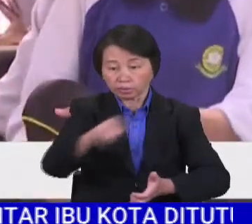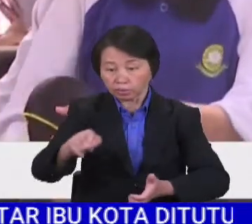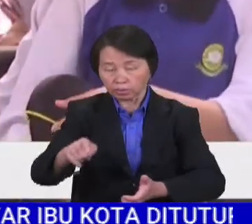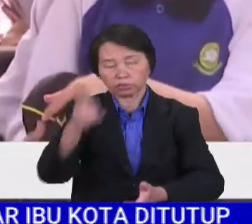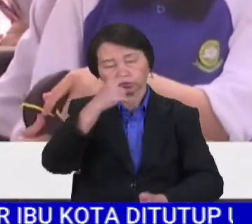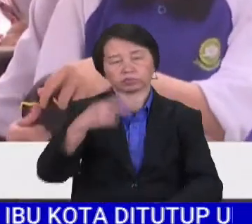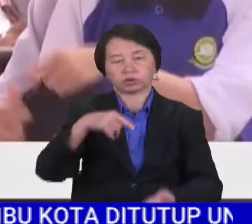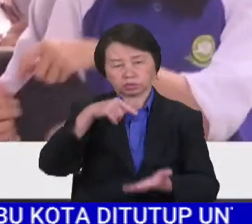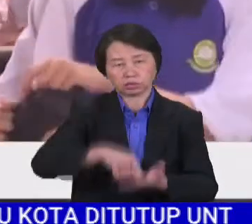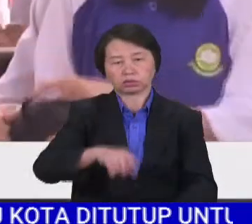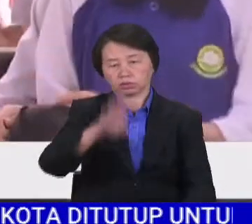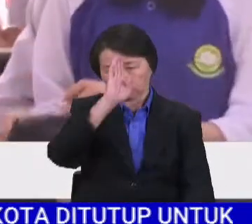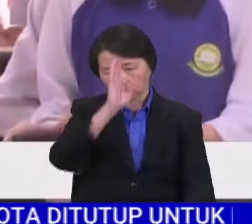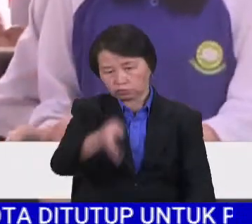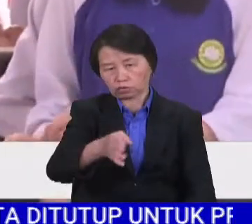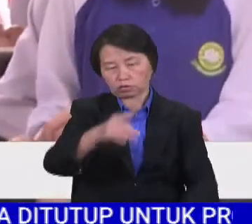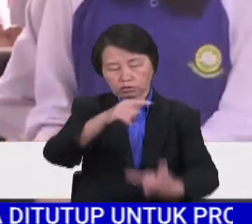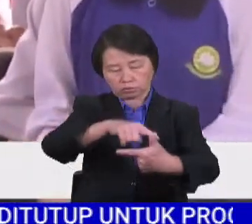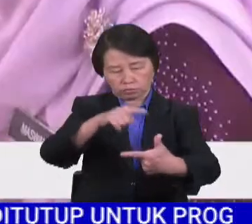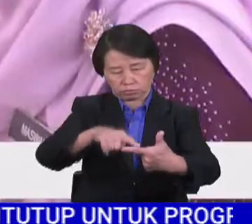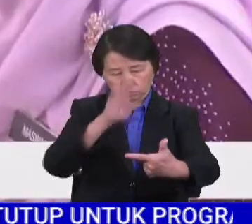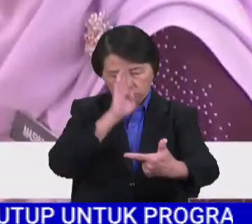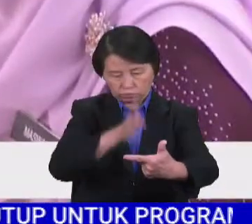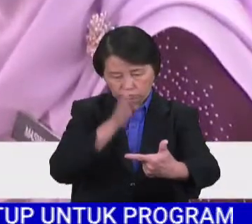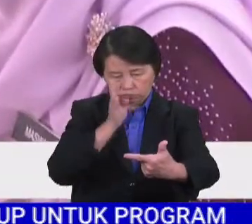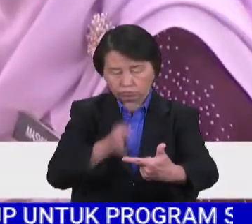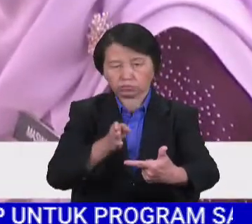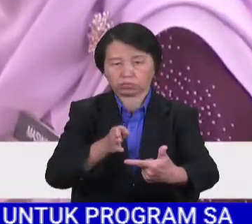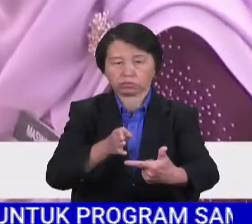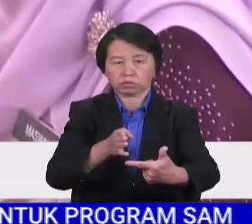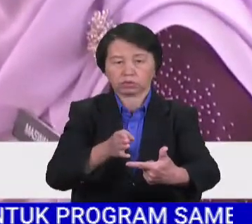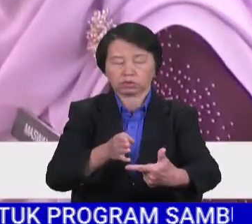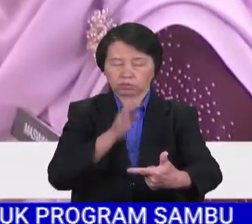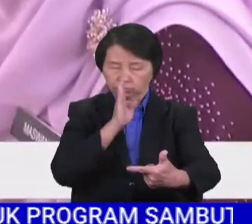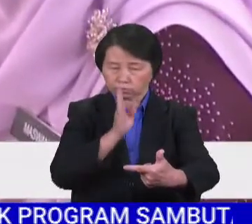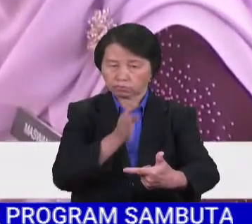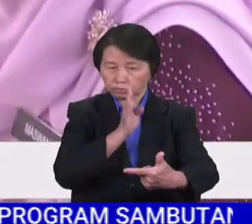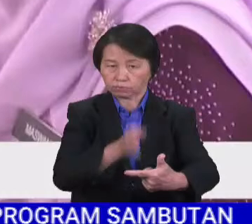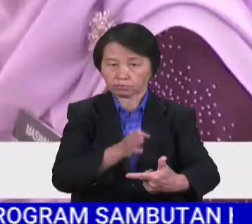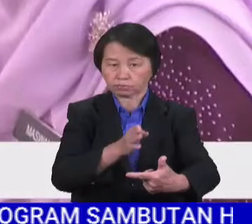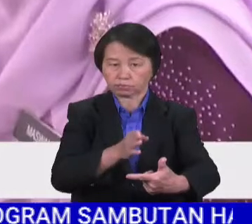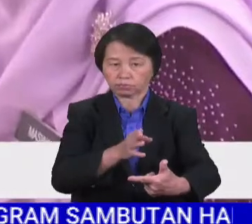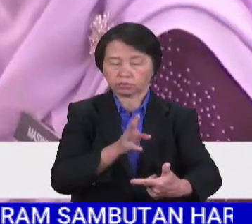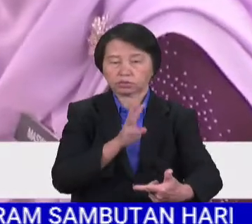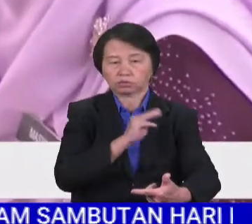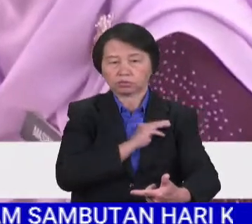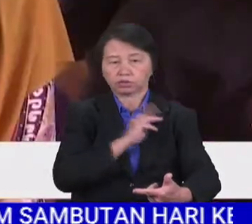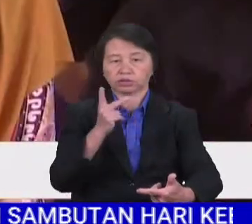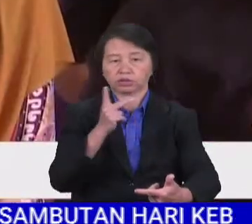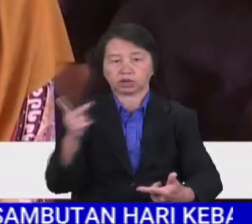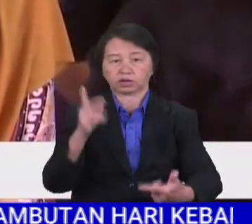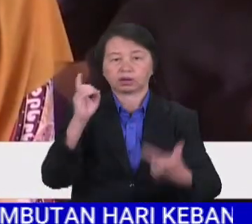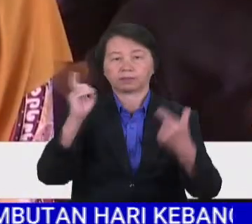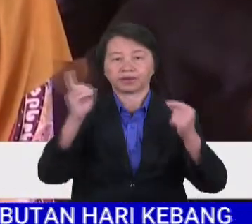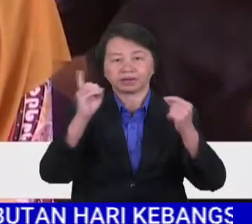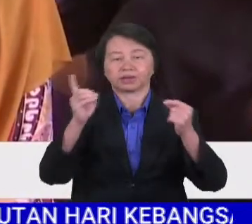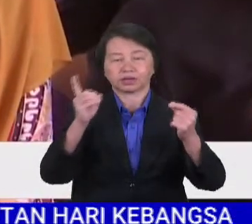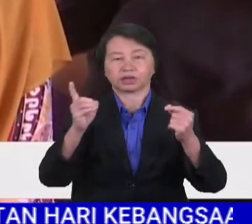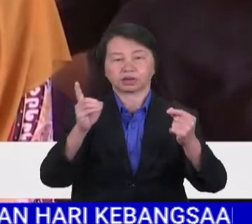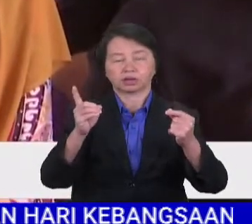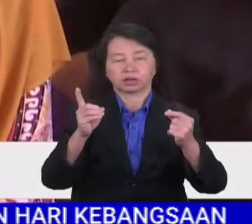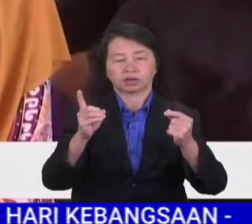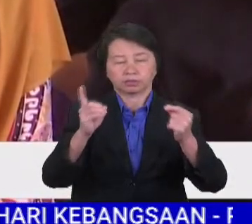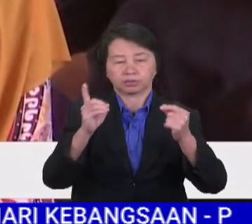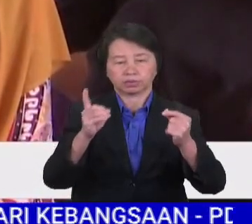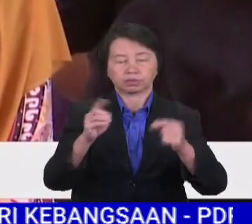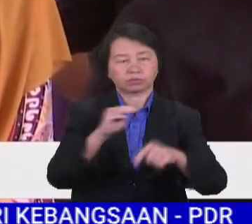Fokus utama dua focustama yang diberi perhatian oleh menteri kanan pendidikan baru beli dalam